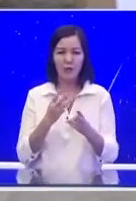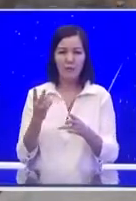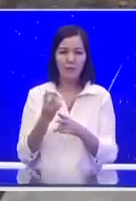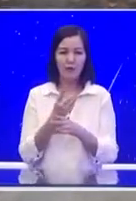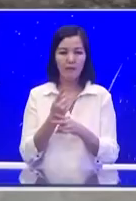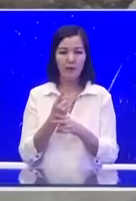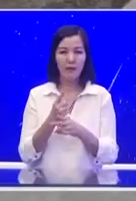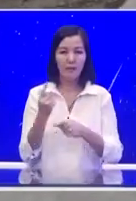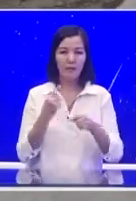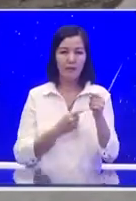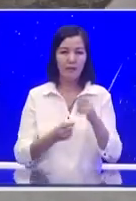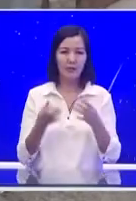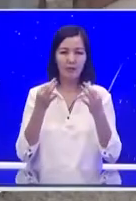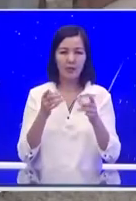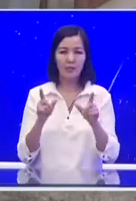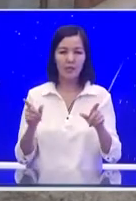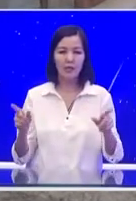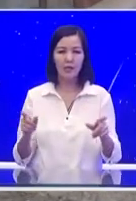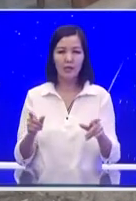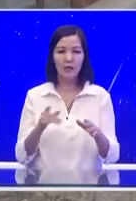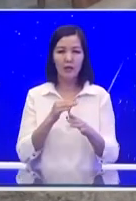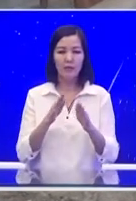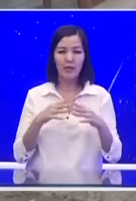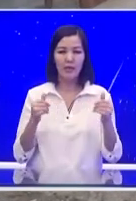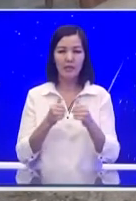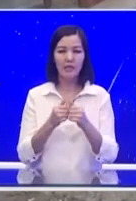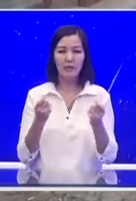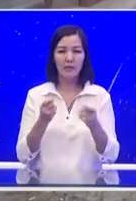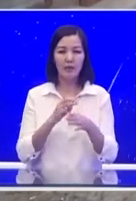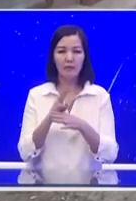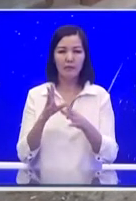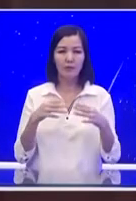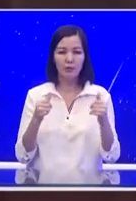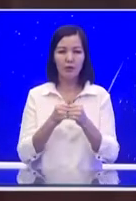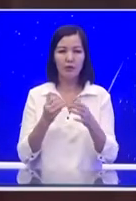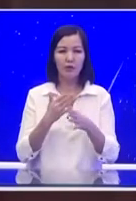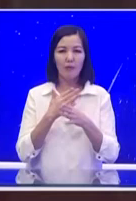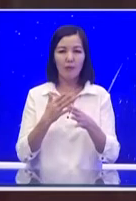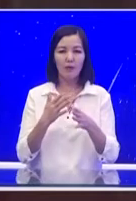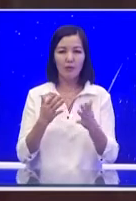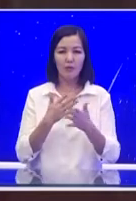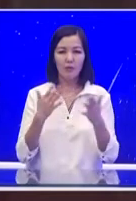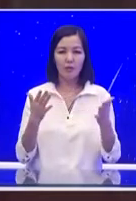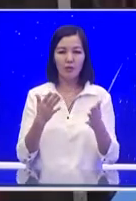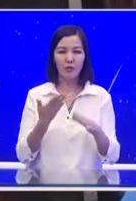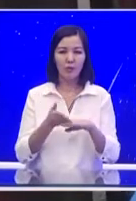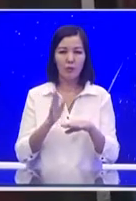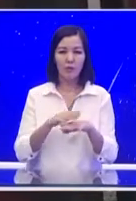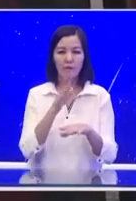от бизнесменов и простых граждан. Для многодетных и малоимущих семей такая посылка – большое подспорье в столь нелегкое время.